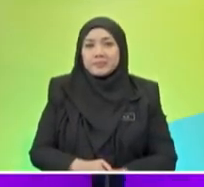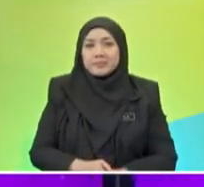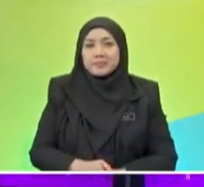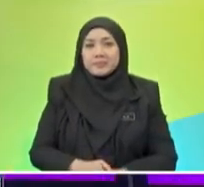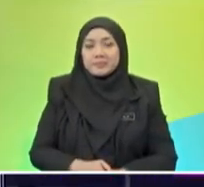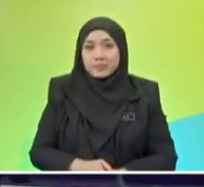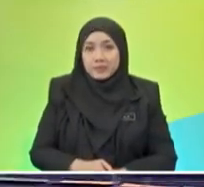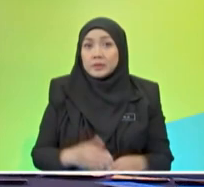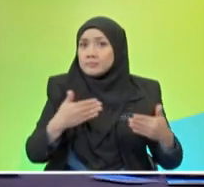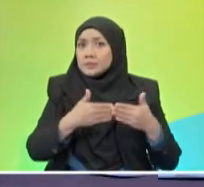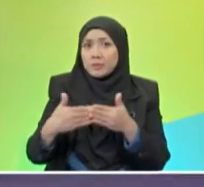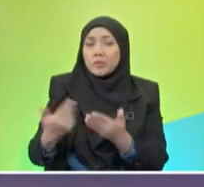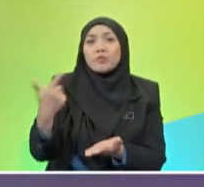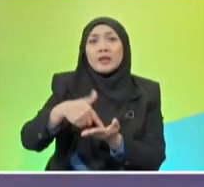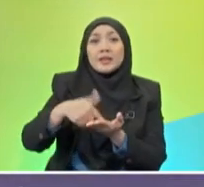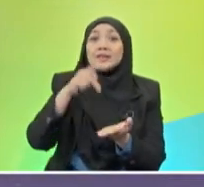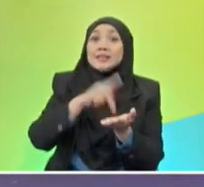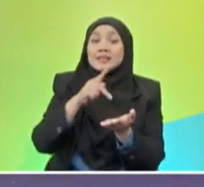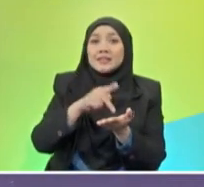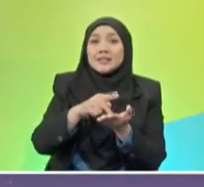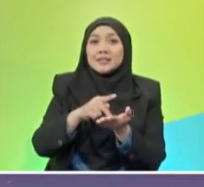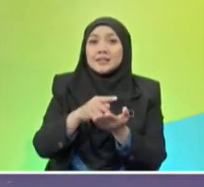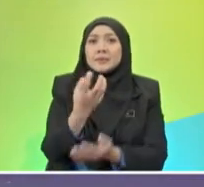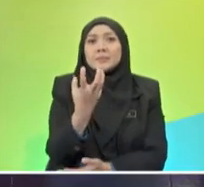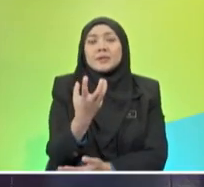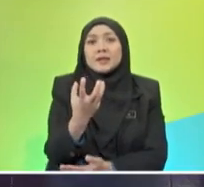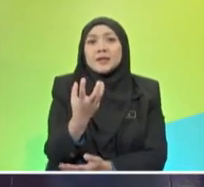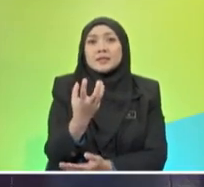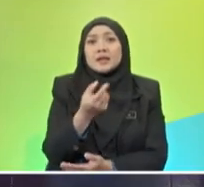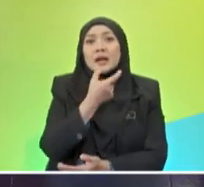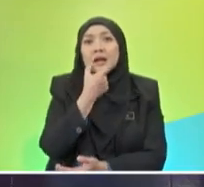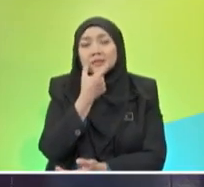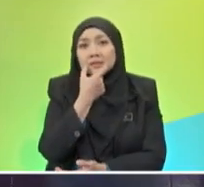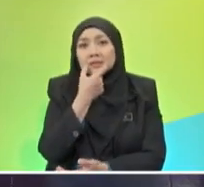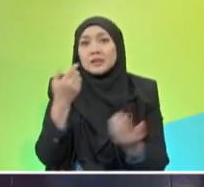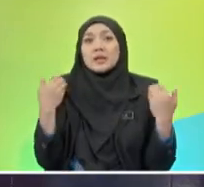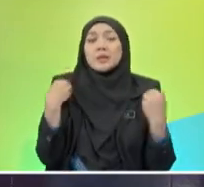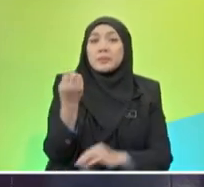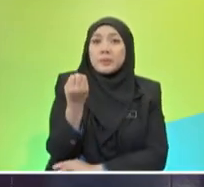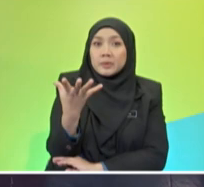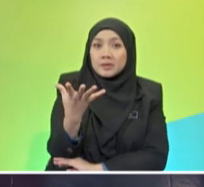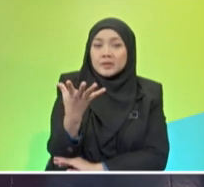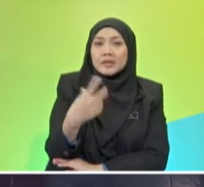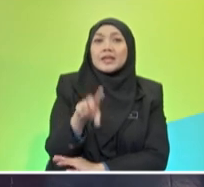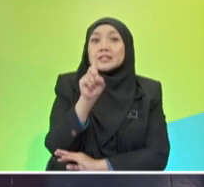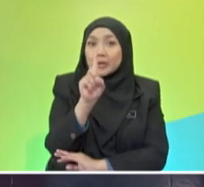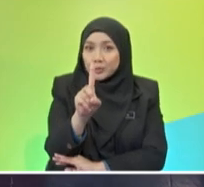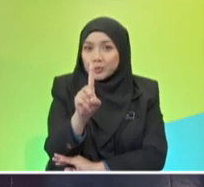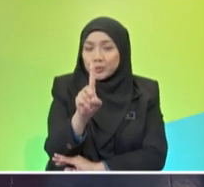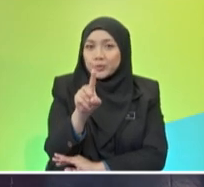Okey, kita teruskan lagi pengiraan kita. Yang mana? Okey. Ha, cuba. Okey,